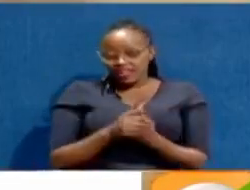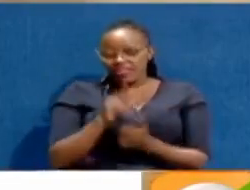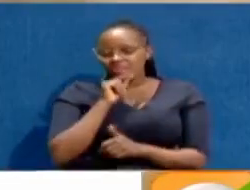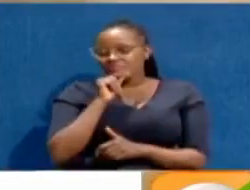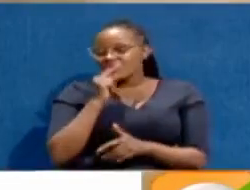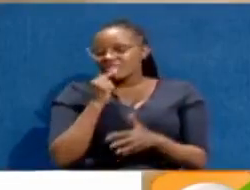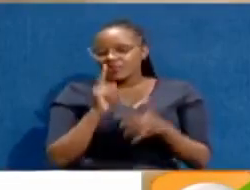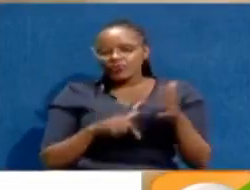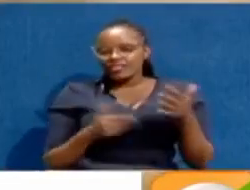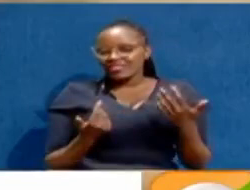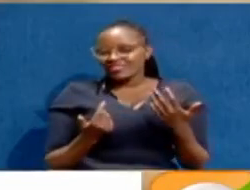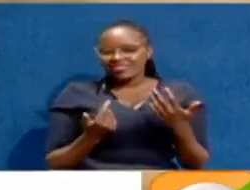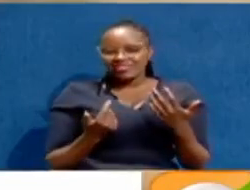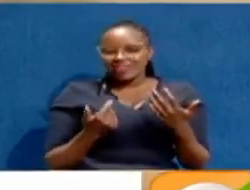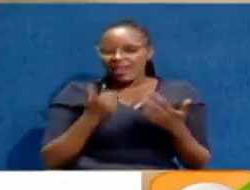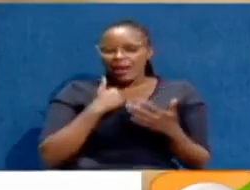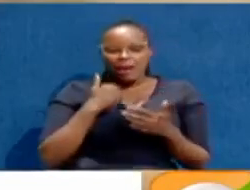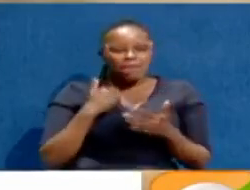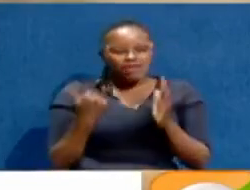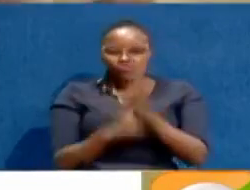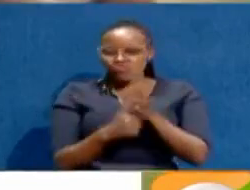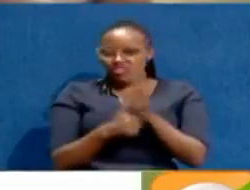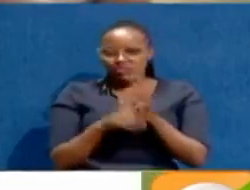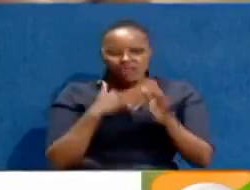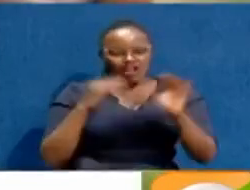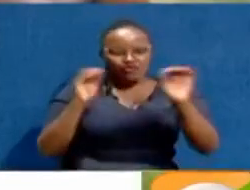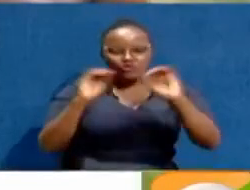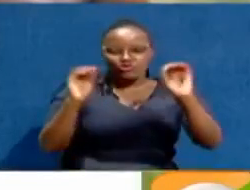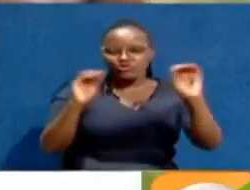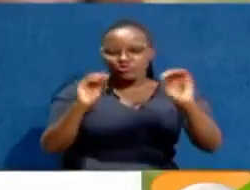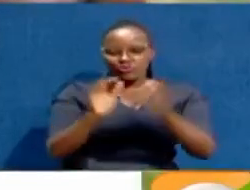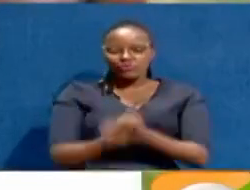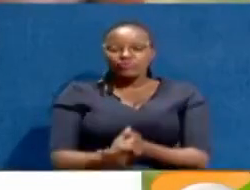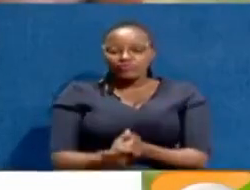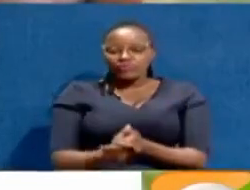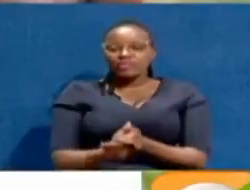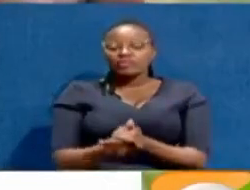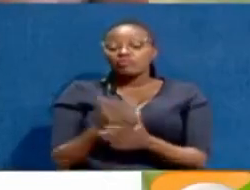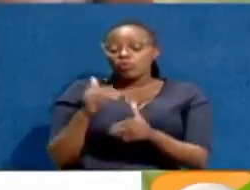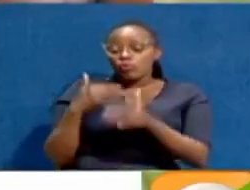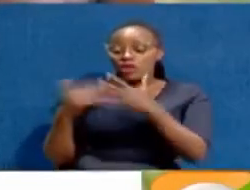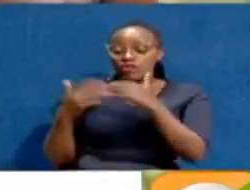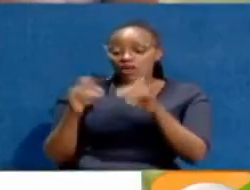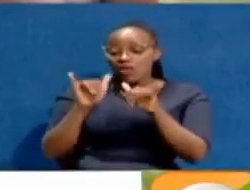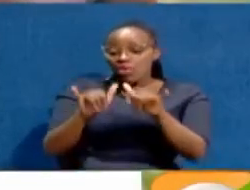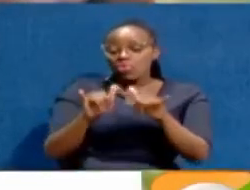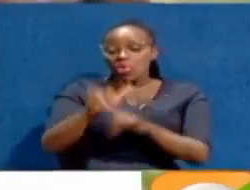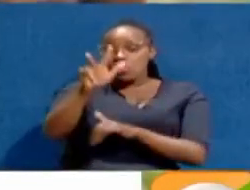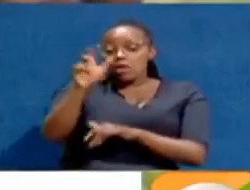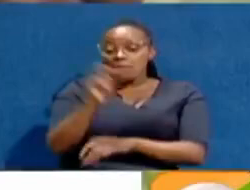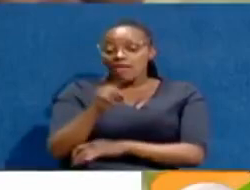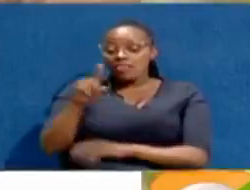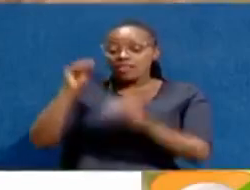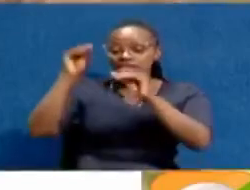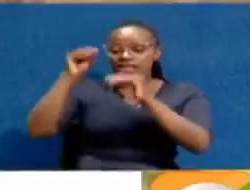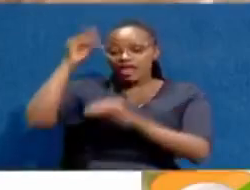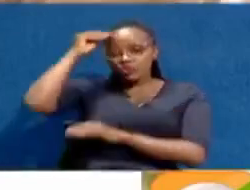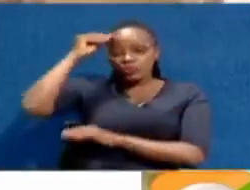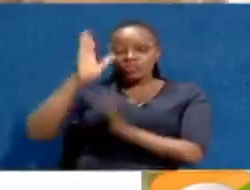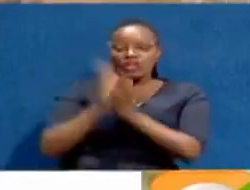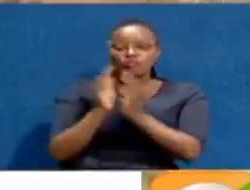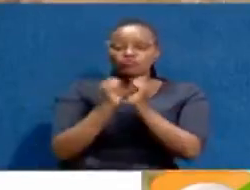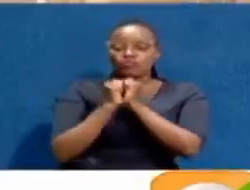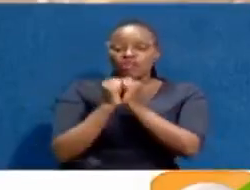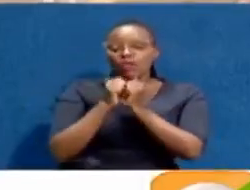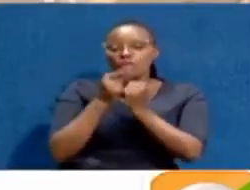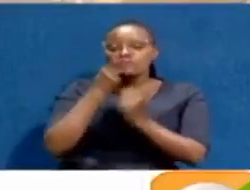akasema nisifaini siwe na shida. Licha ya baraka anazosubiri chini ya miezi 3, mwanafunzi huyu pamoja na wazazi